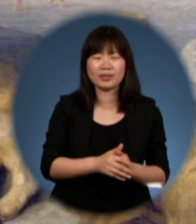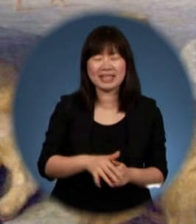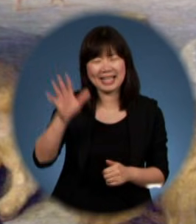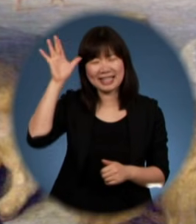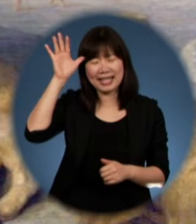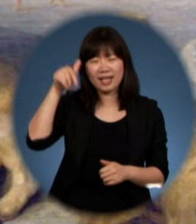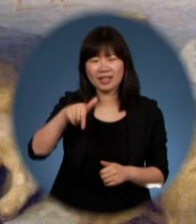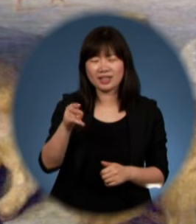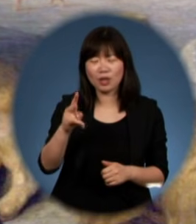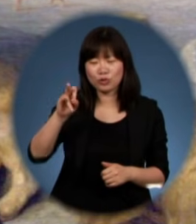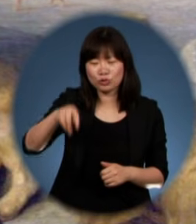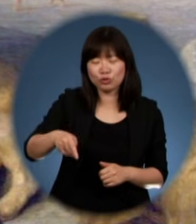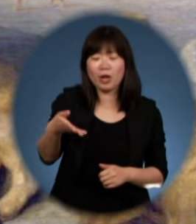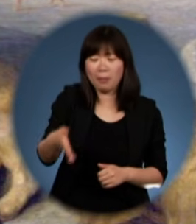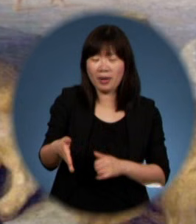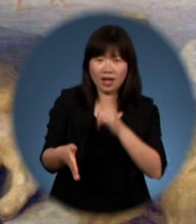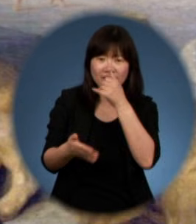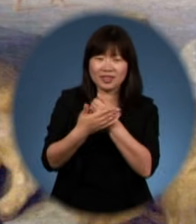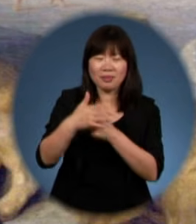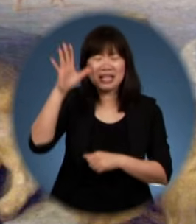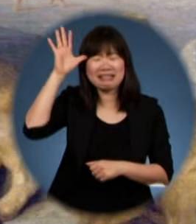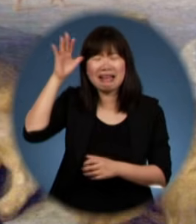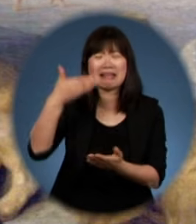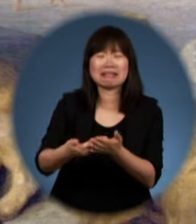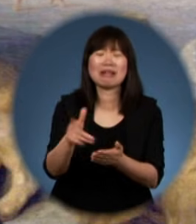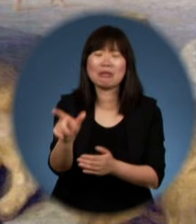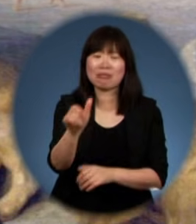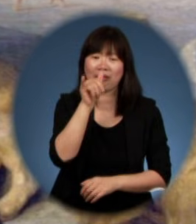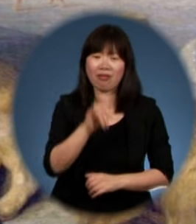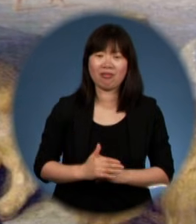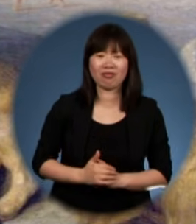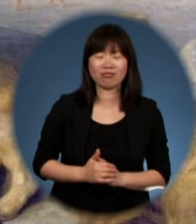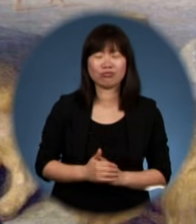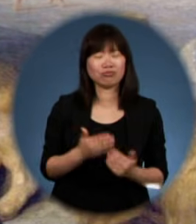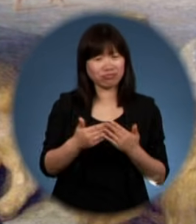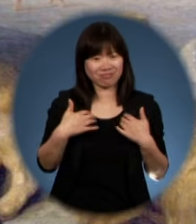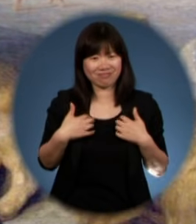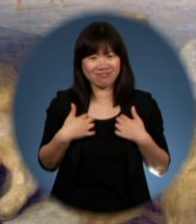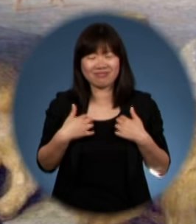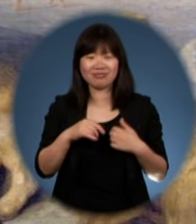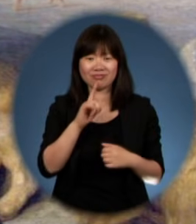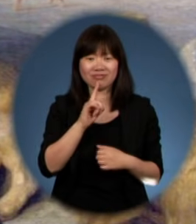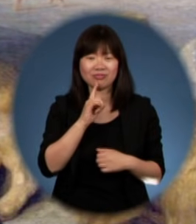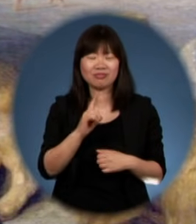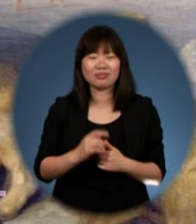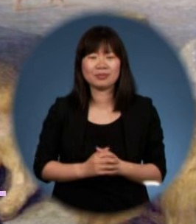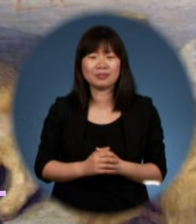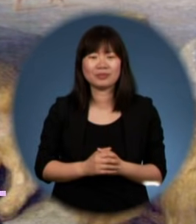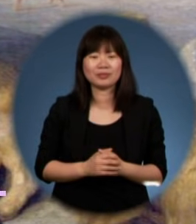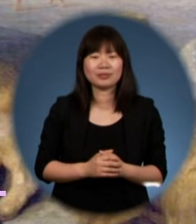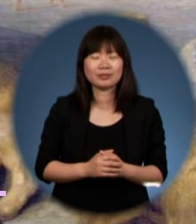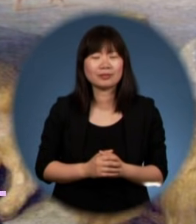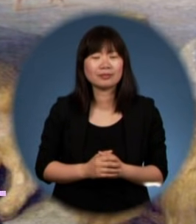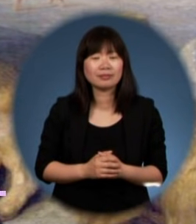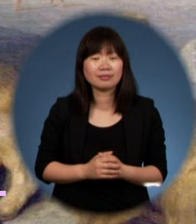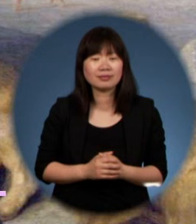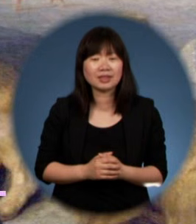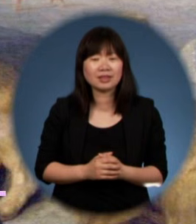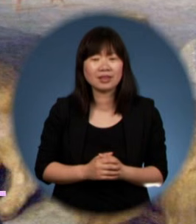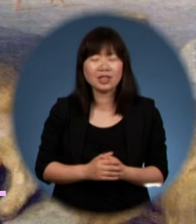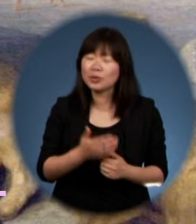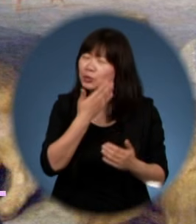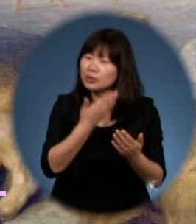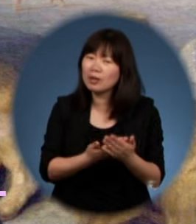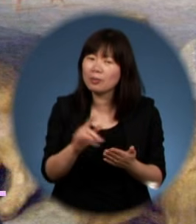있습니다 그림 참 재밌어요 경유 아빠라고 게르 해놨어요 예 견 유화 팔아서 뭐 세상 중요한